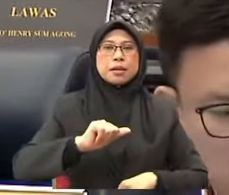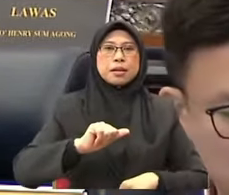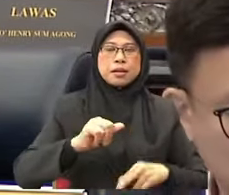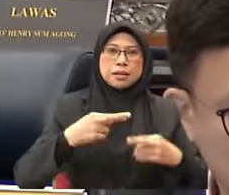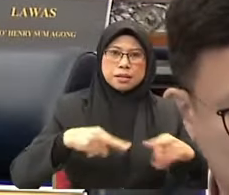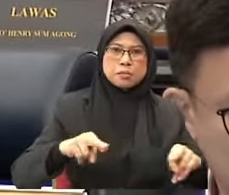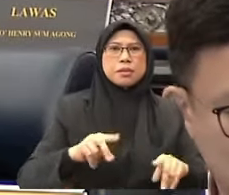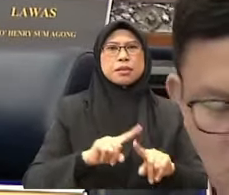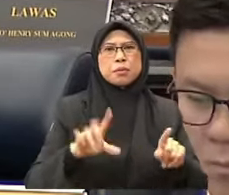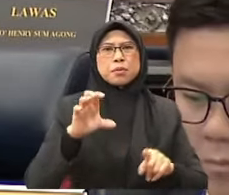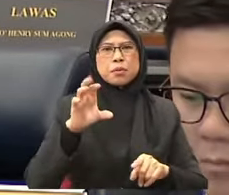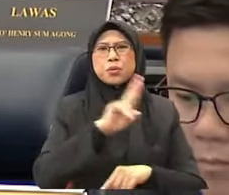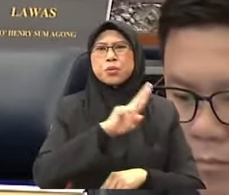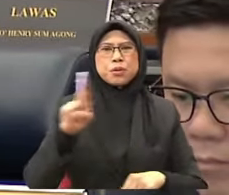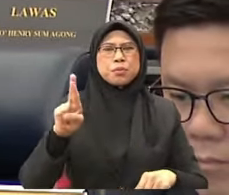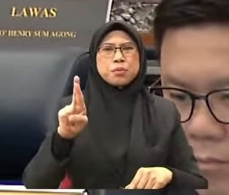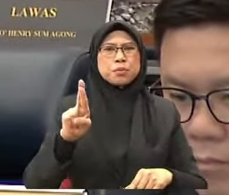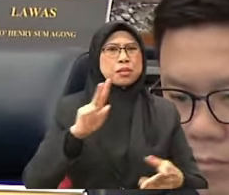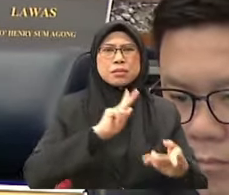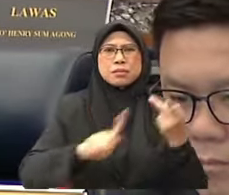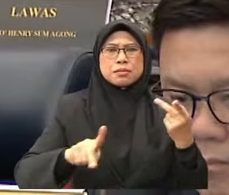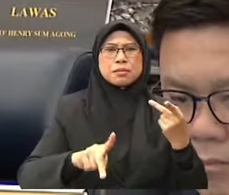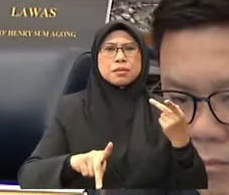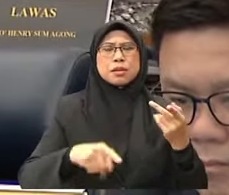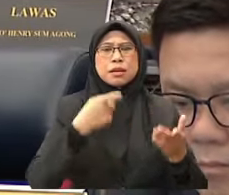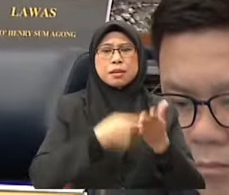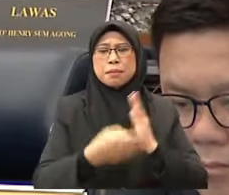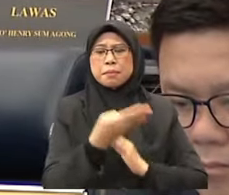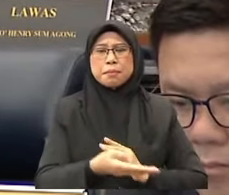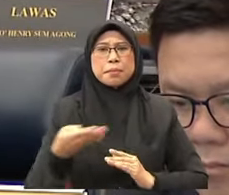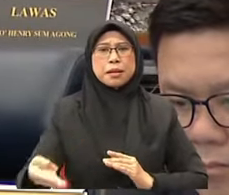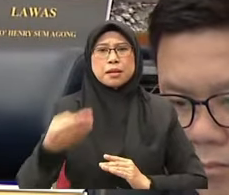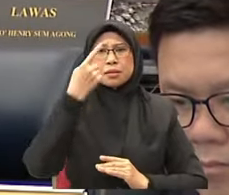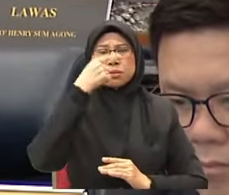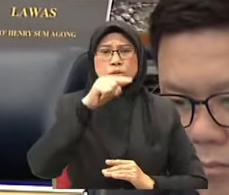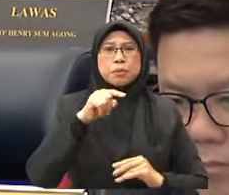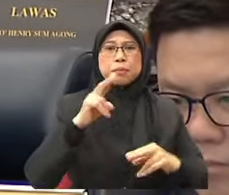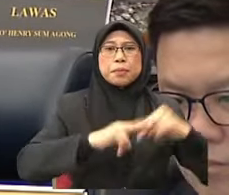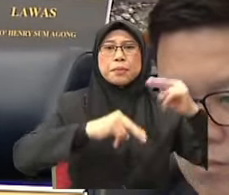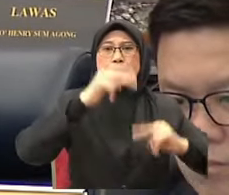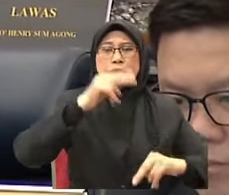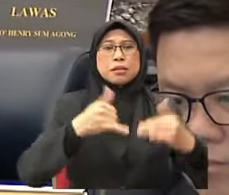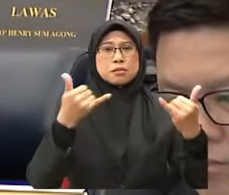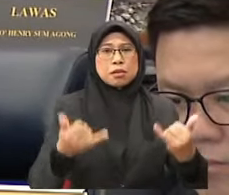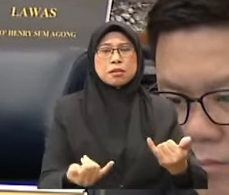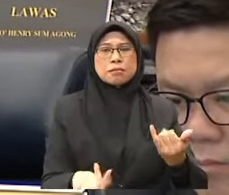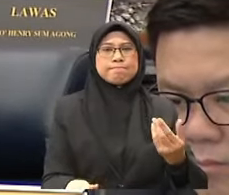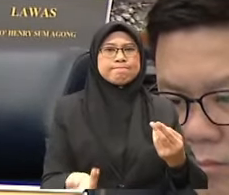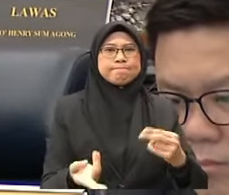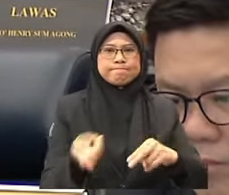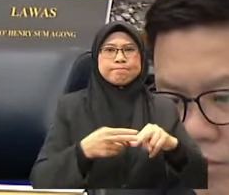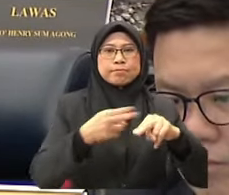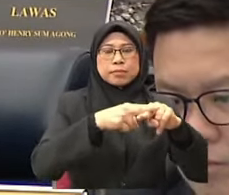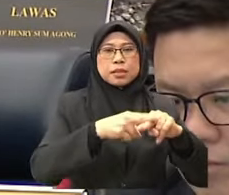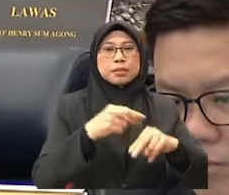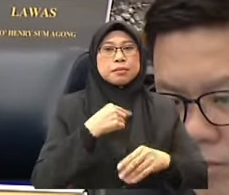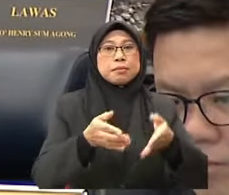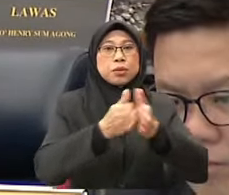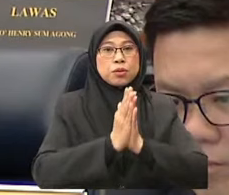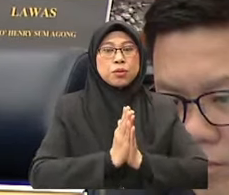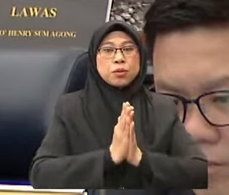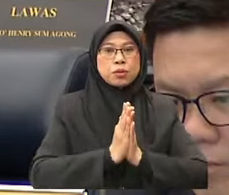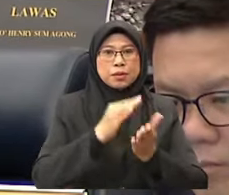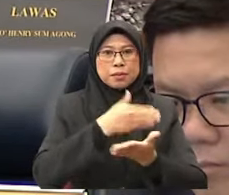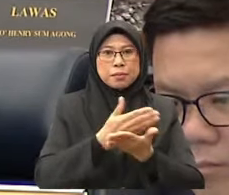jumlah RM50,000 ini sudah tidak sepadan dengan harga kos material dan kos-kos yang berkaitan yang kini telah meningkat tinggi. Saya ingin mohon agar